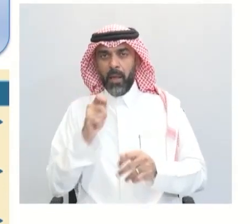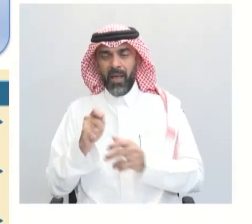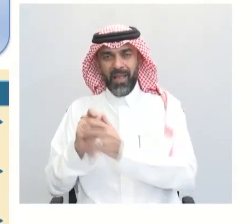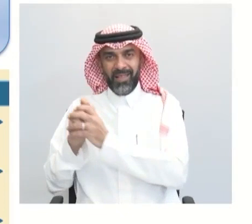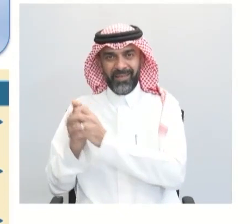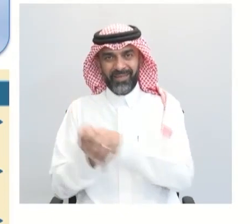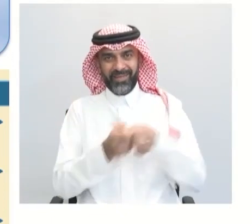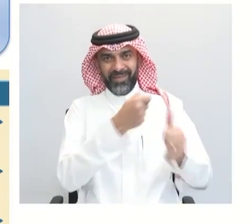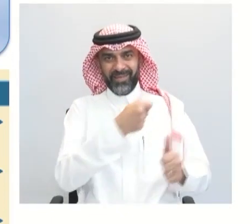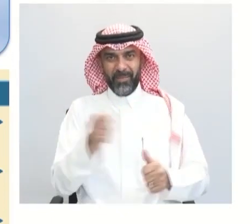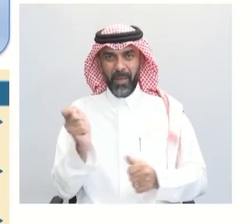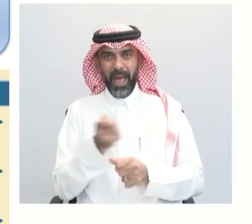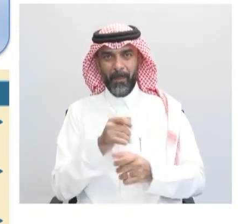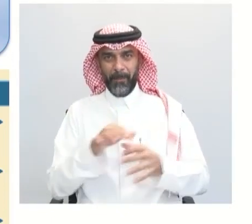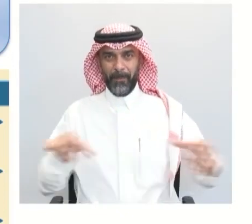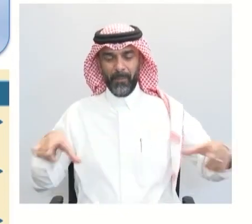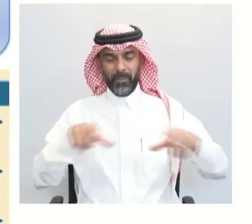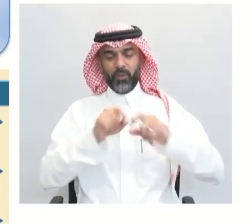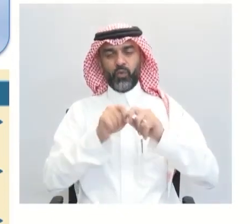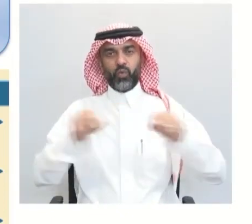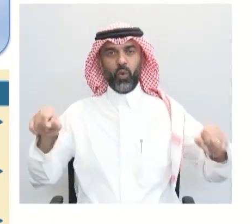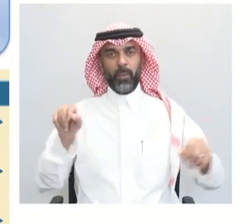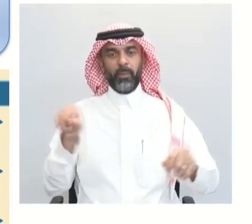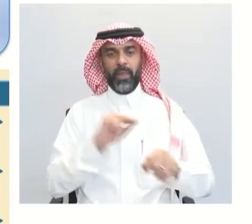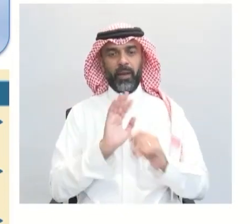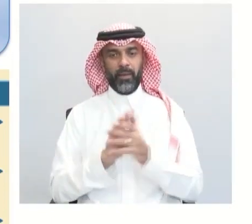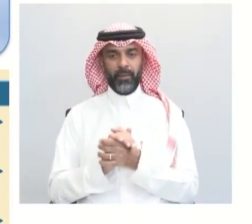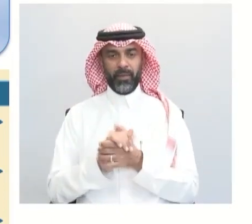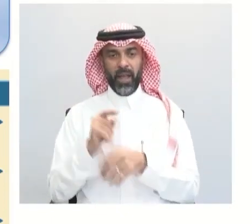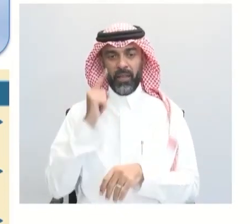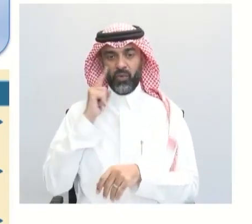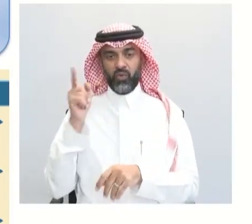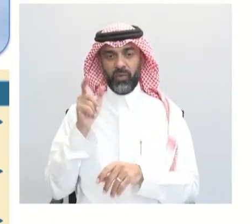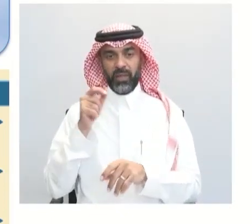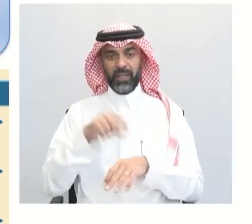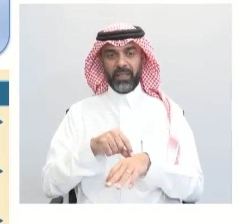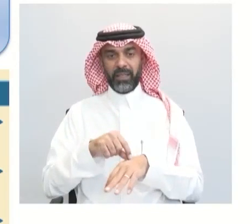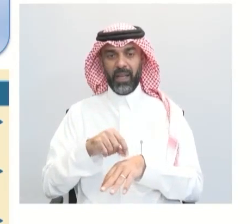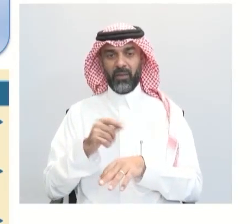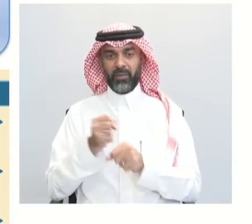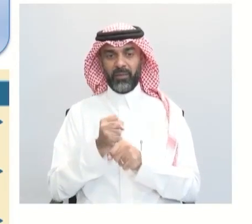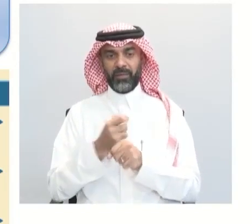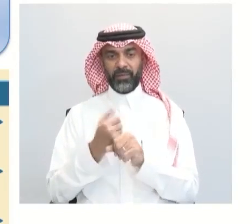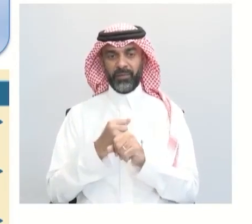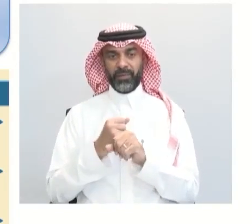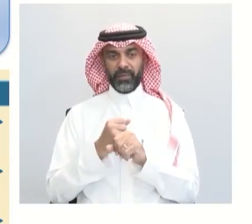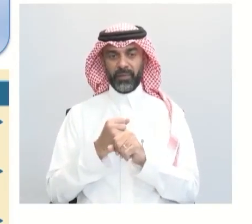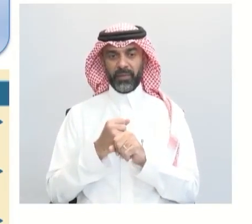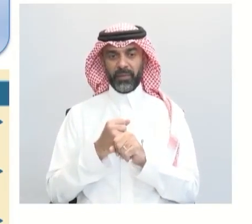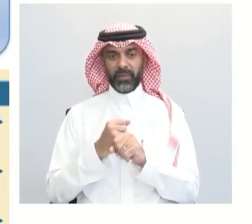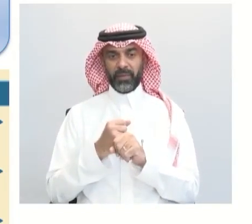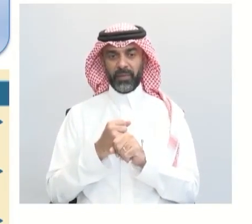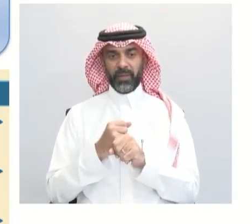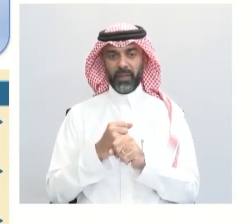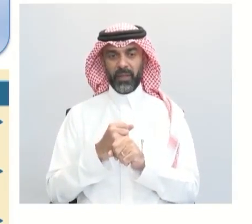الغليظه كذلك هنا يظهر لنا هذا الانسان ثم بتقريب اكبر صوره